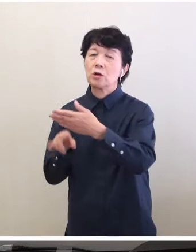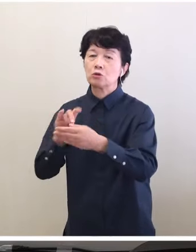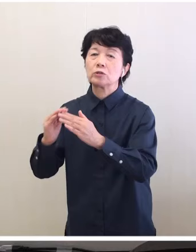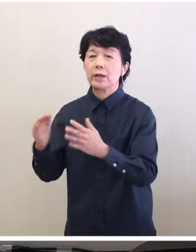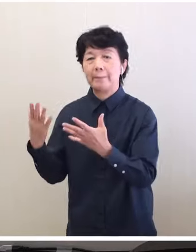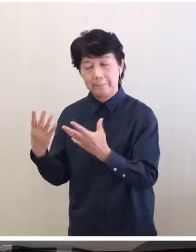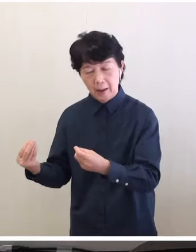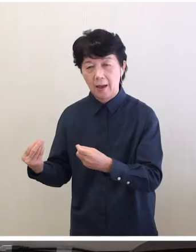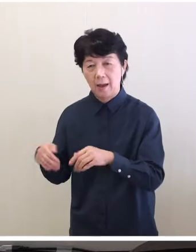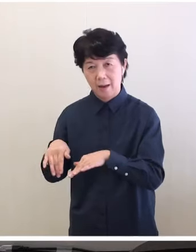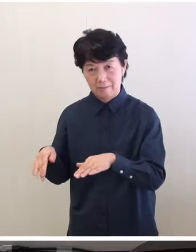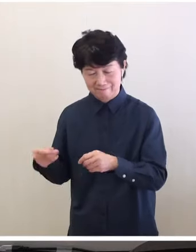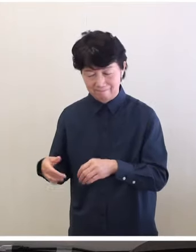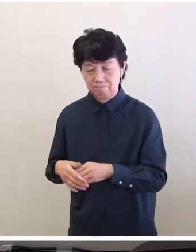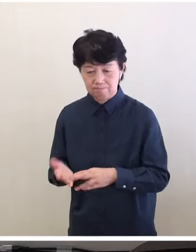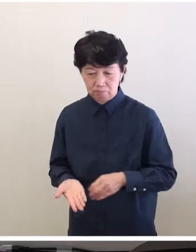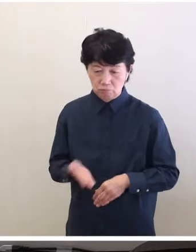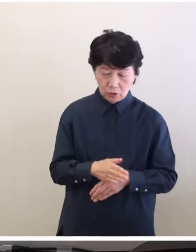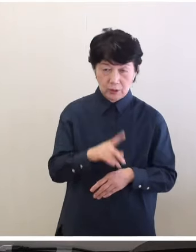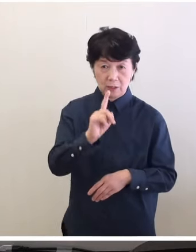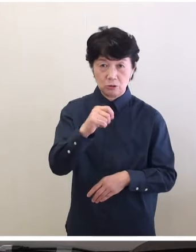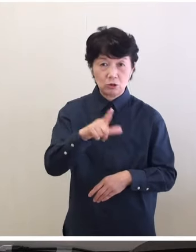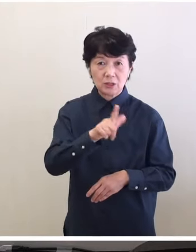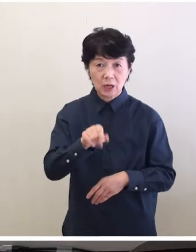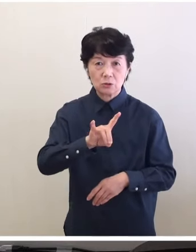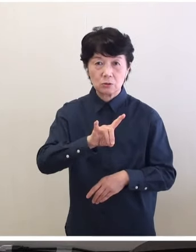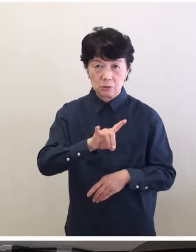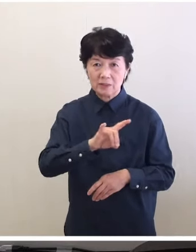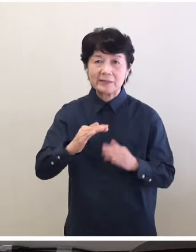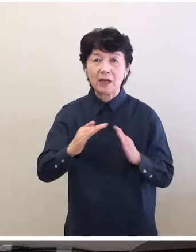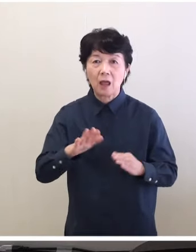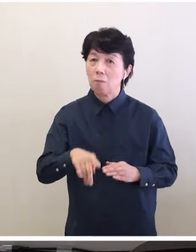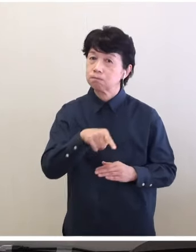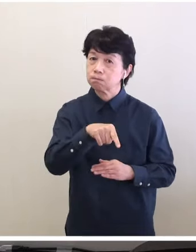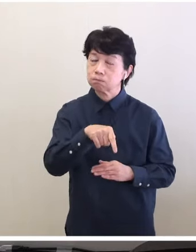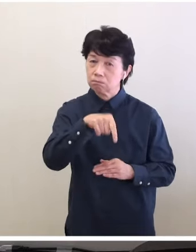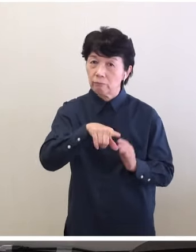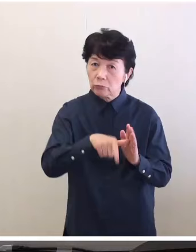9月議会を終了したところですけれども、この